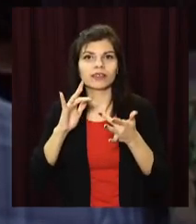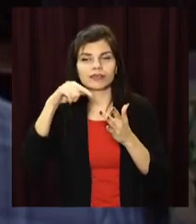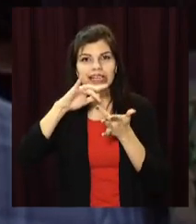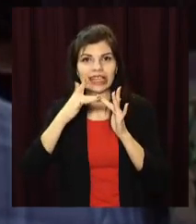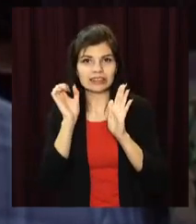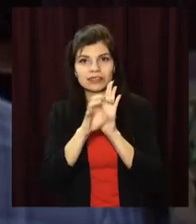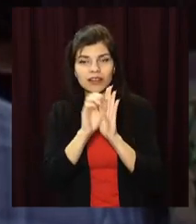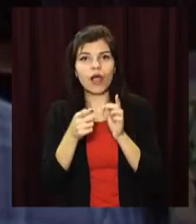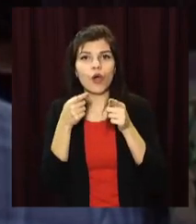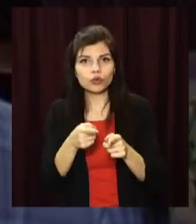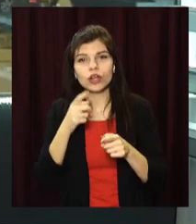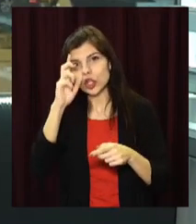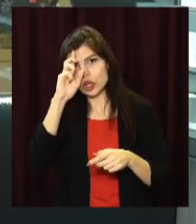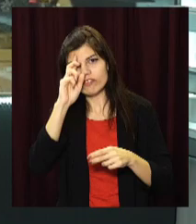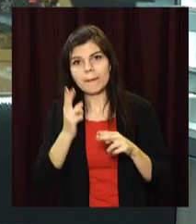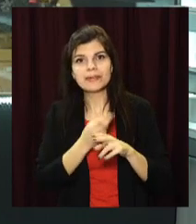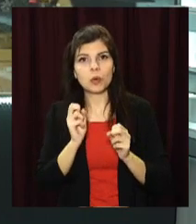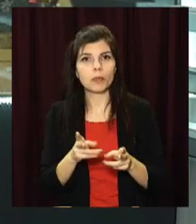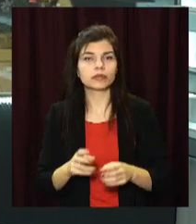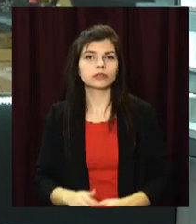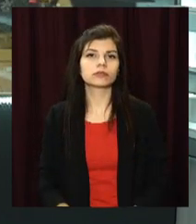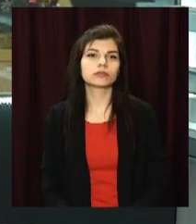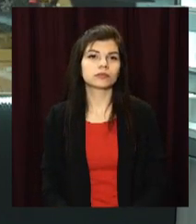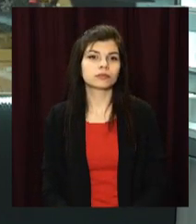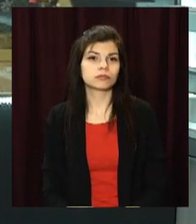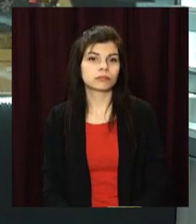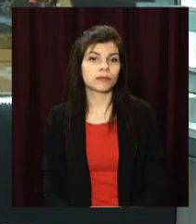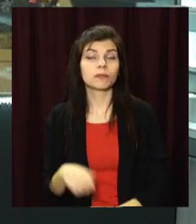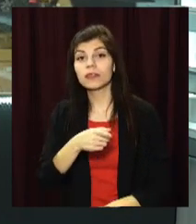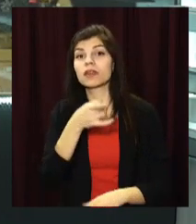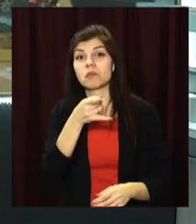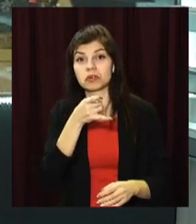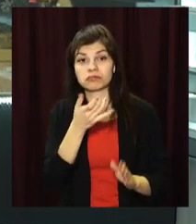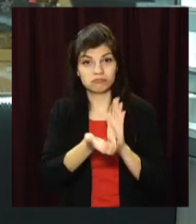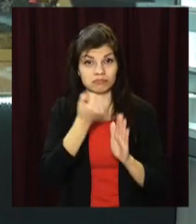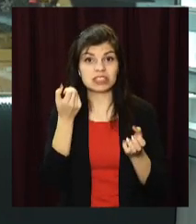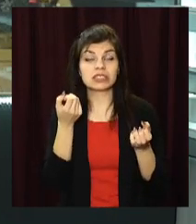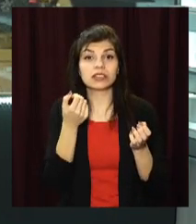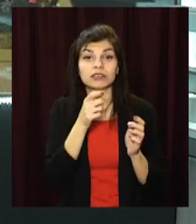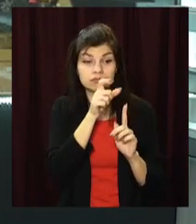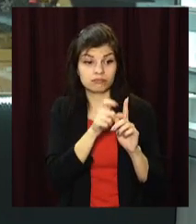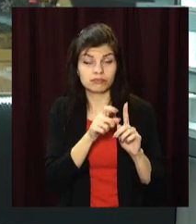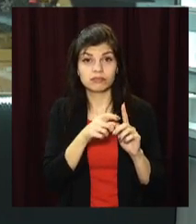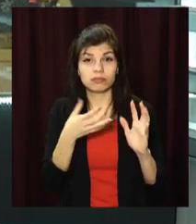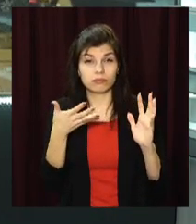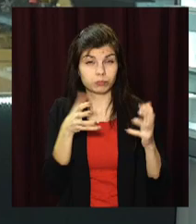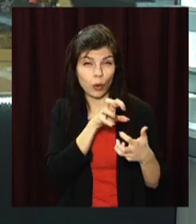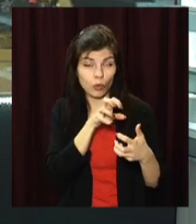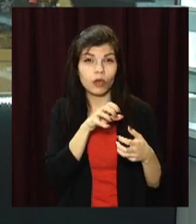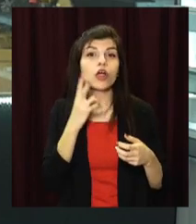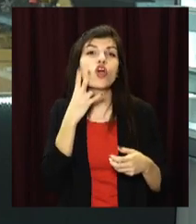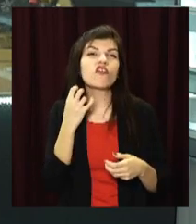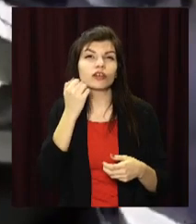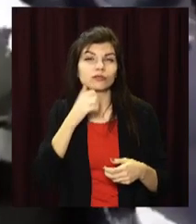загрозу державній безпеці. З машини діставали спецінструментами. На трасі поблизу села Піщанка Новомосковського